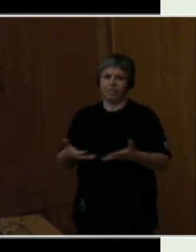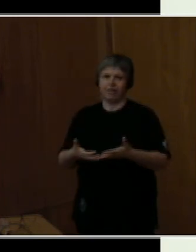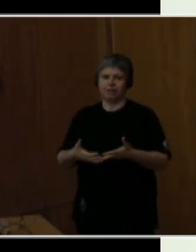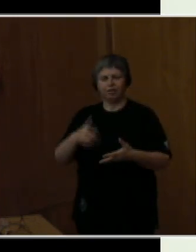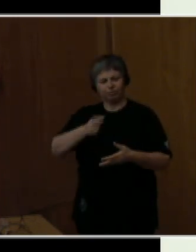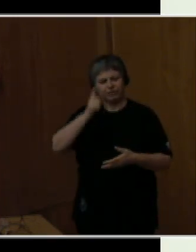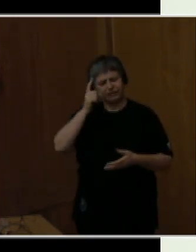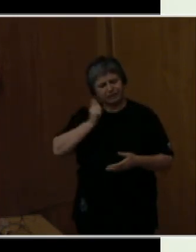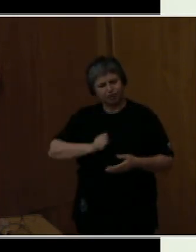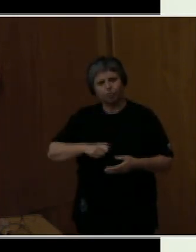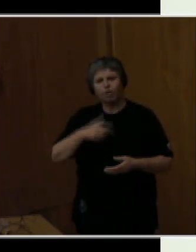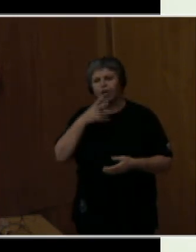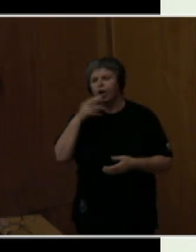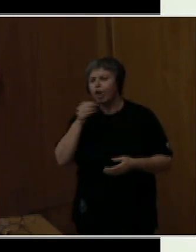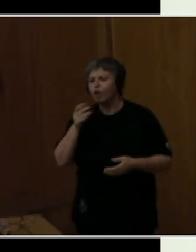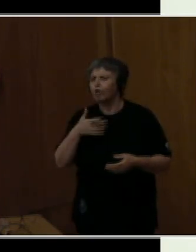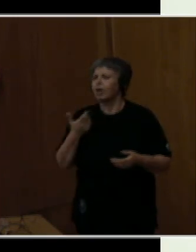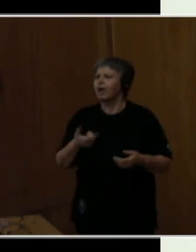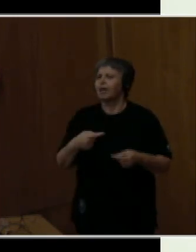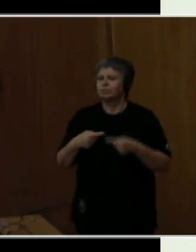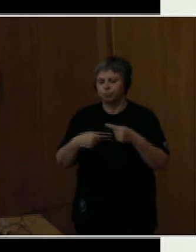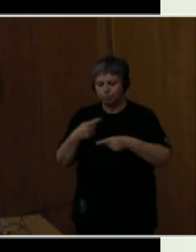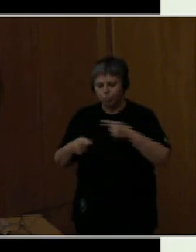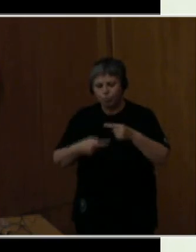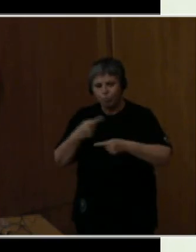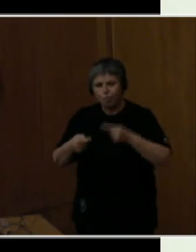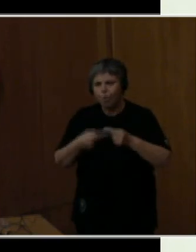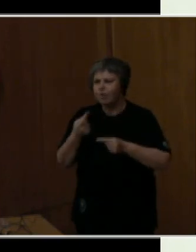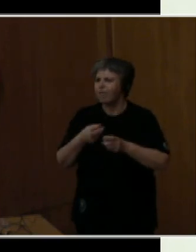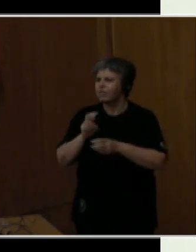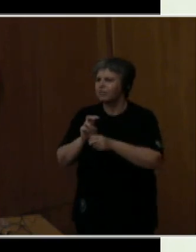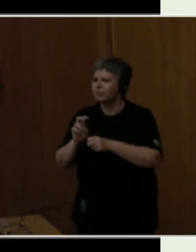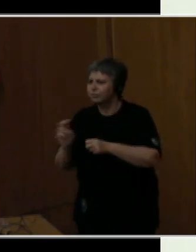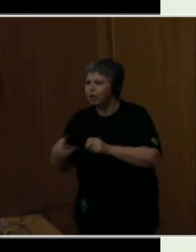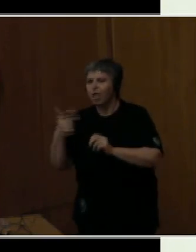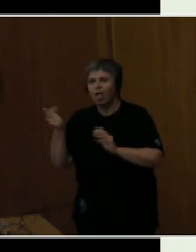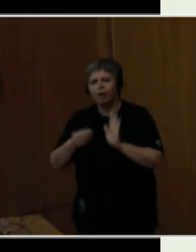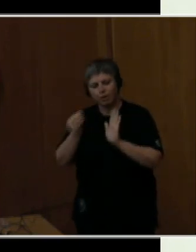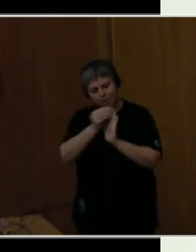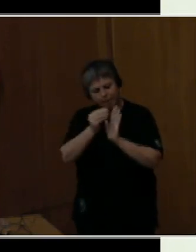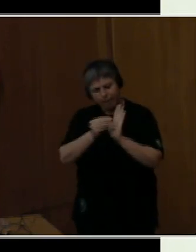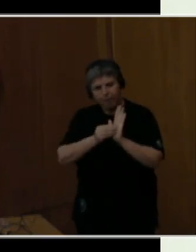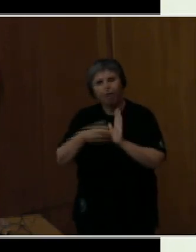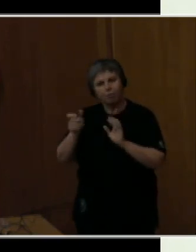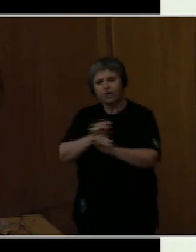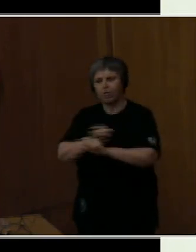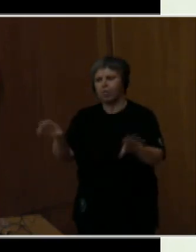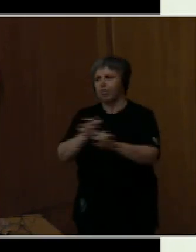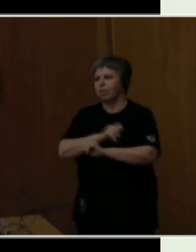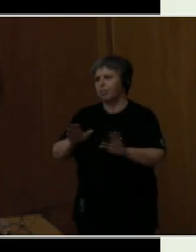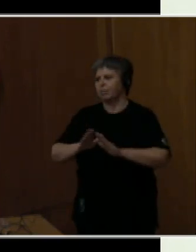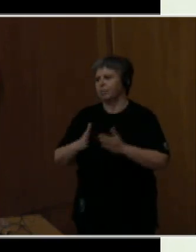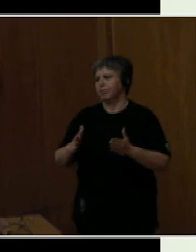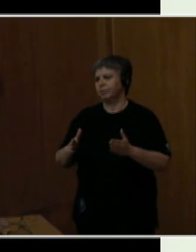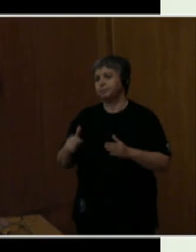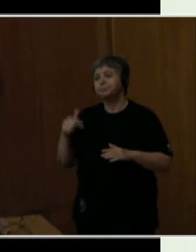τους, δημοσιεύουν κάθε χρόνο τις μελέτες τους. Σε αυτό το γράφημα, ας πούμε, βλέπουμε το forecast, την πρόβλεψη που έχουν κάνει